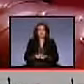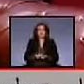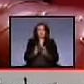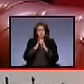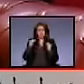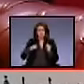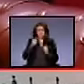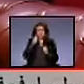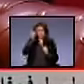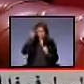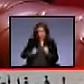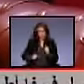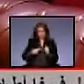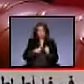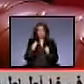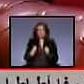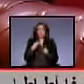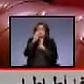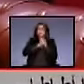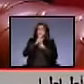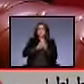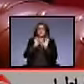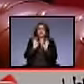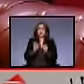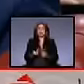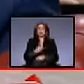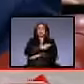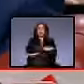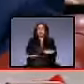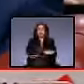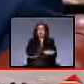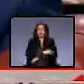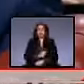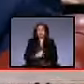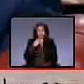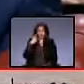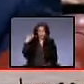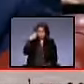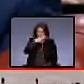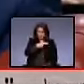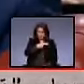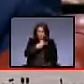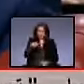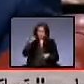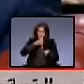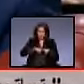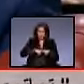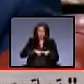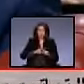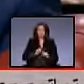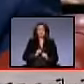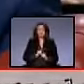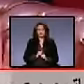طيب جدا يا عمر، يعني المصري عايز طبطبة وعايز حضن وعايز اللي يحترمه. فاصل ونعود او فاصل